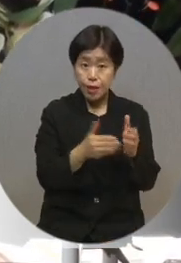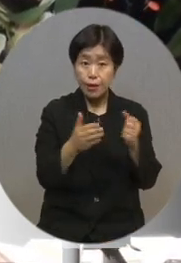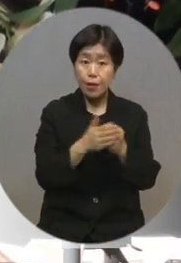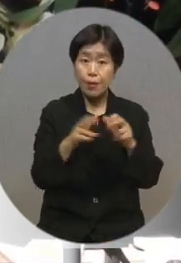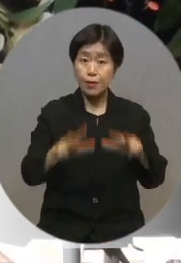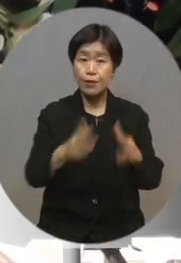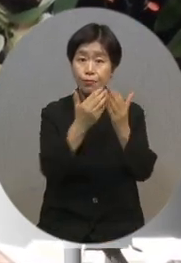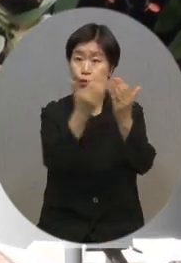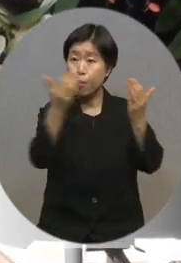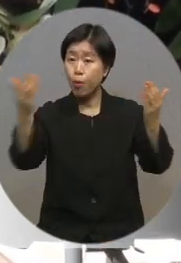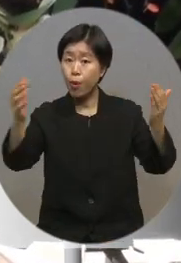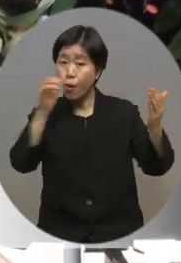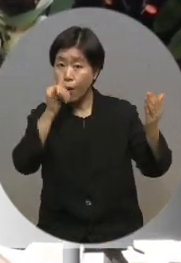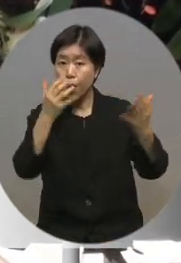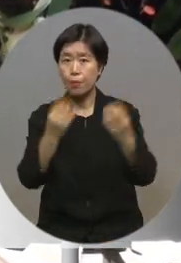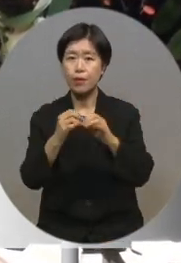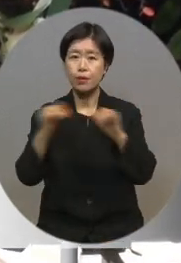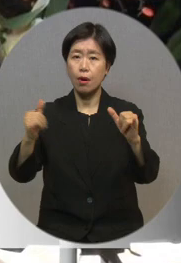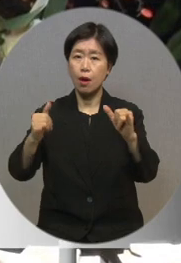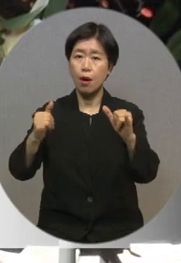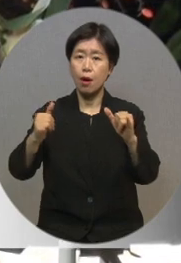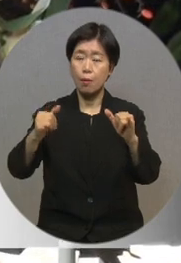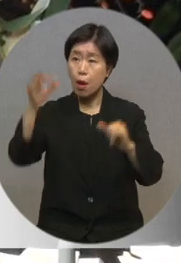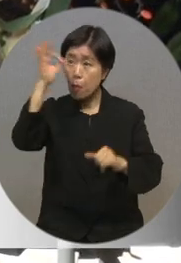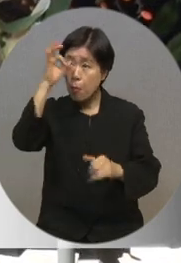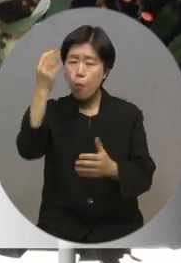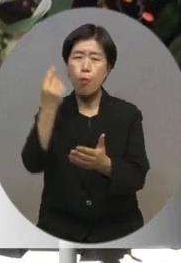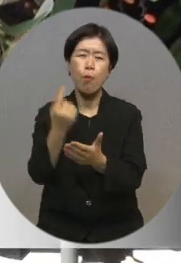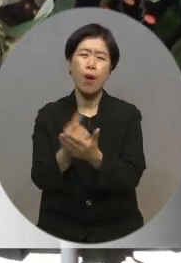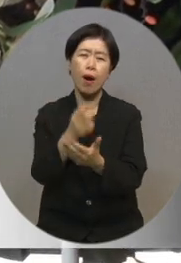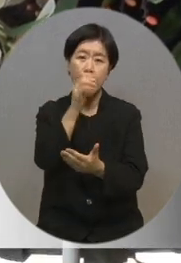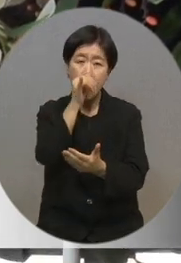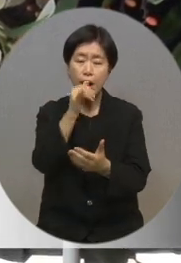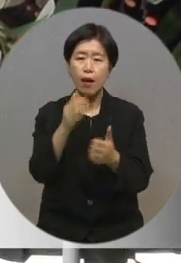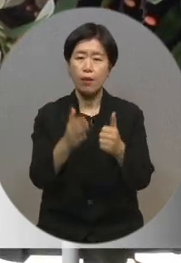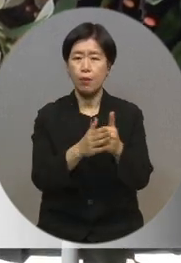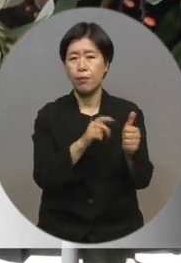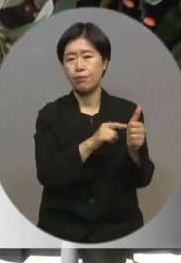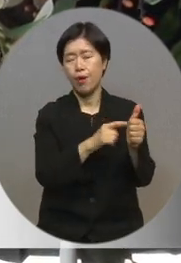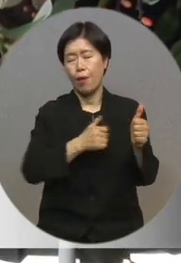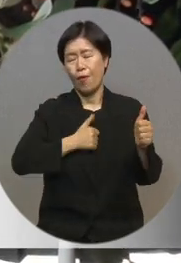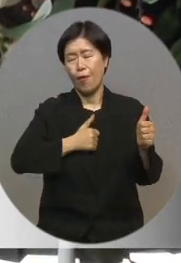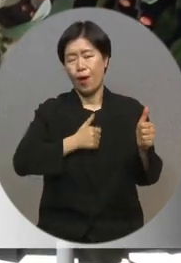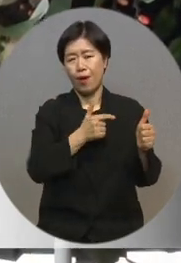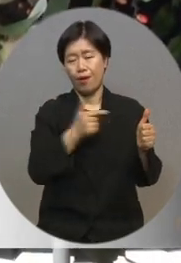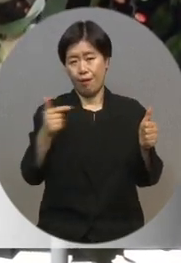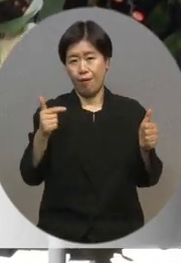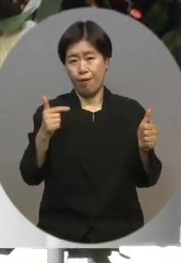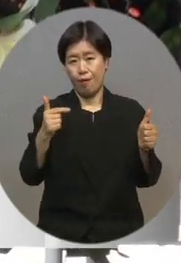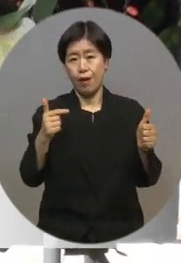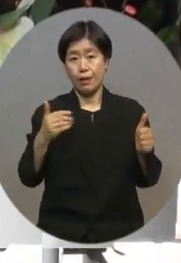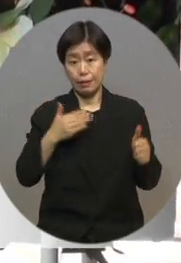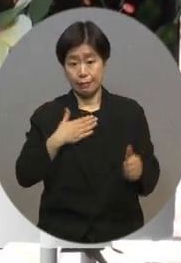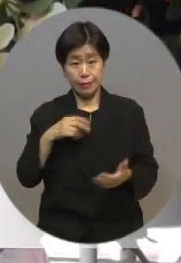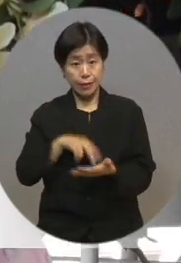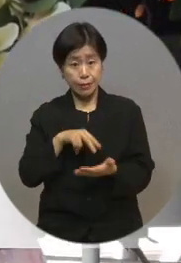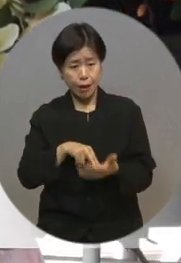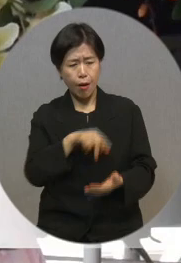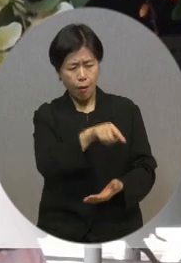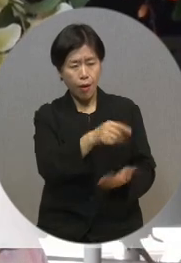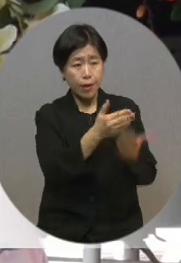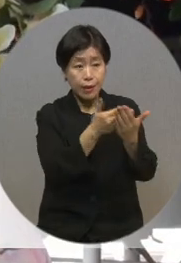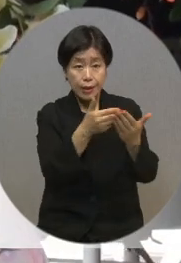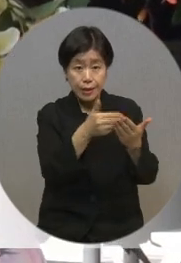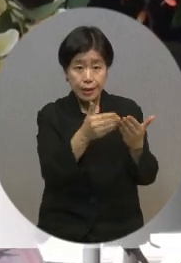와서 거기에 대한 호응을 얻는다면 얼마나 자존감이 높아질까라는 생각에서 제가 무조건 전시합시다 그랬어요.